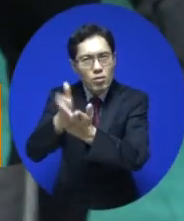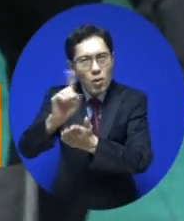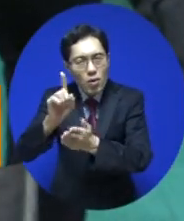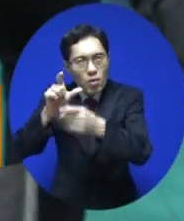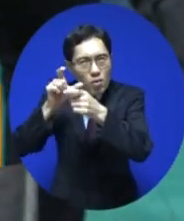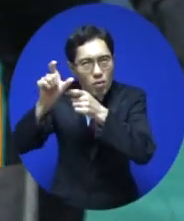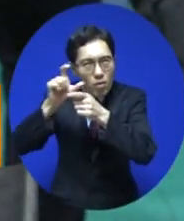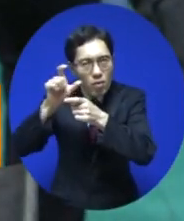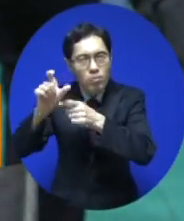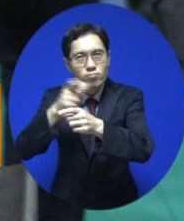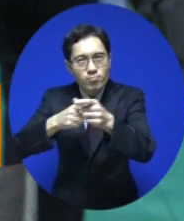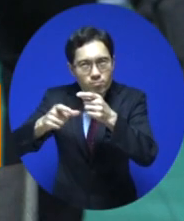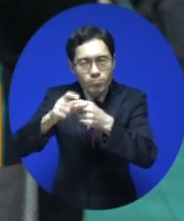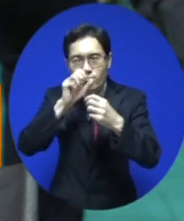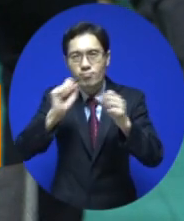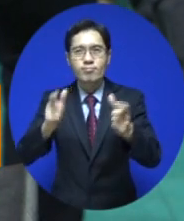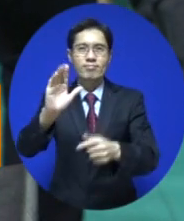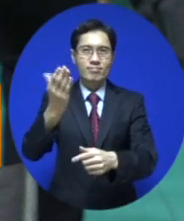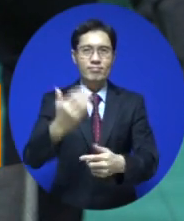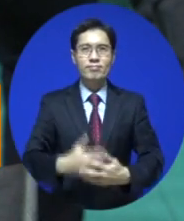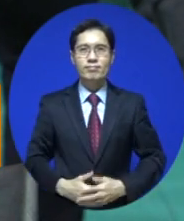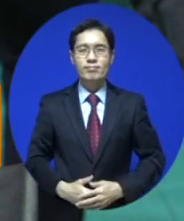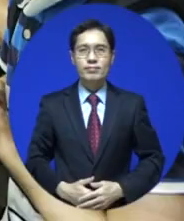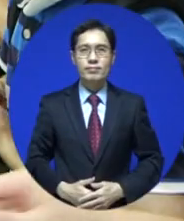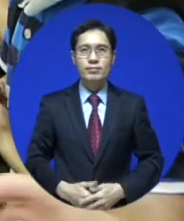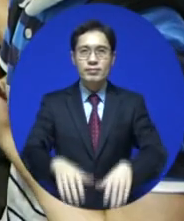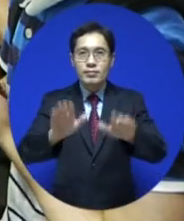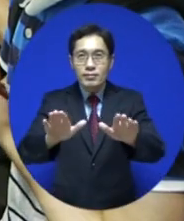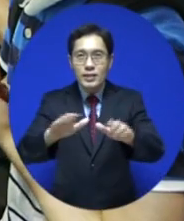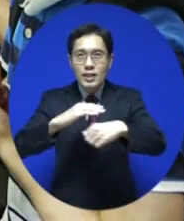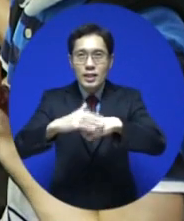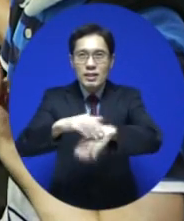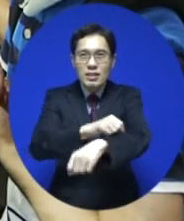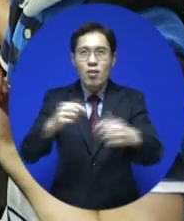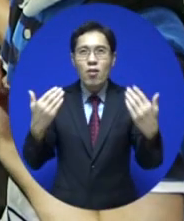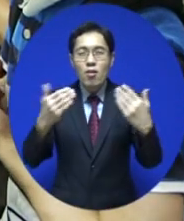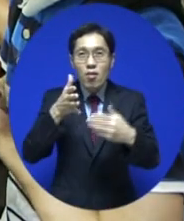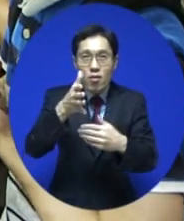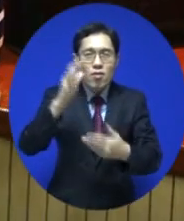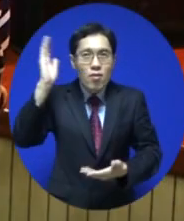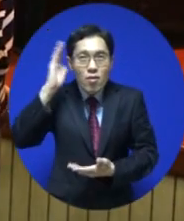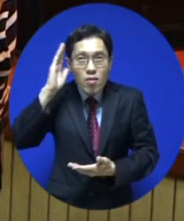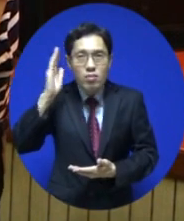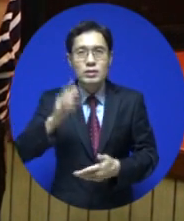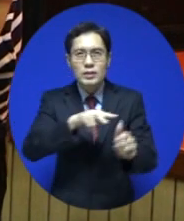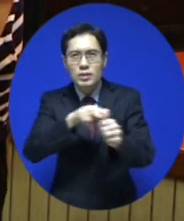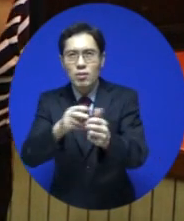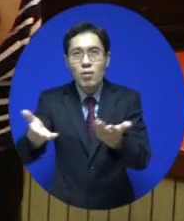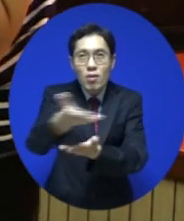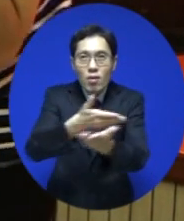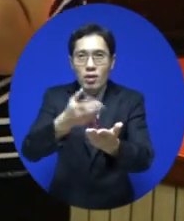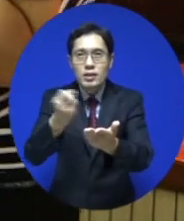고민을 좀 더 해결할 수 있는 좋은 기회인 것 같습니다. 이번 행사가 대구의 특수학교 전공과 학생들에 대한